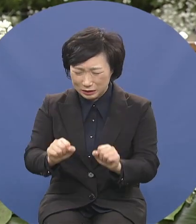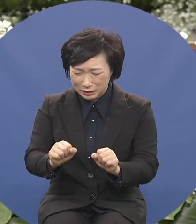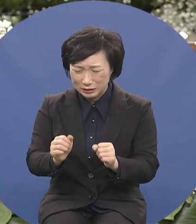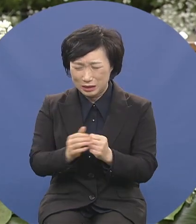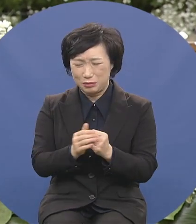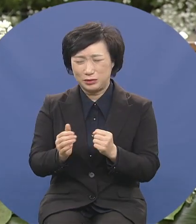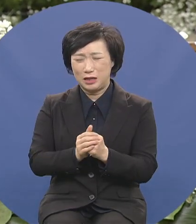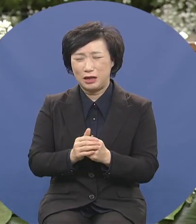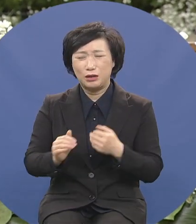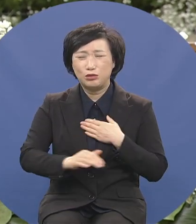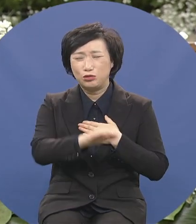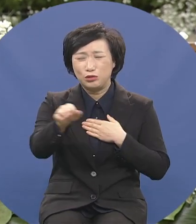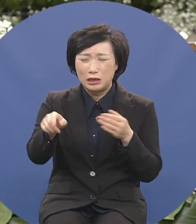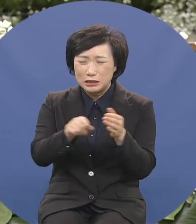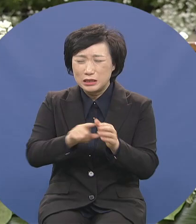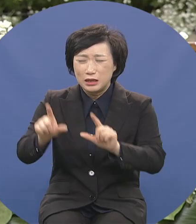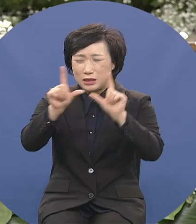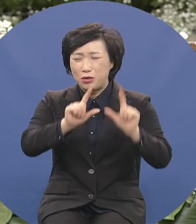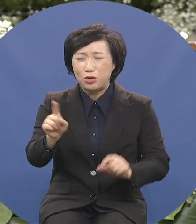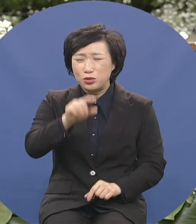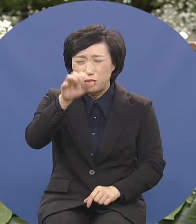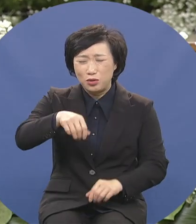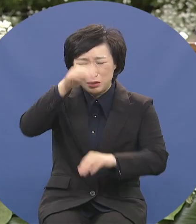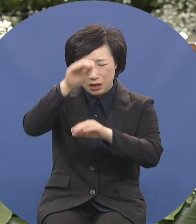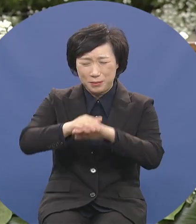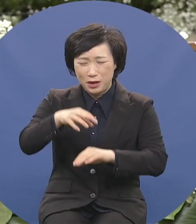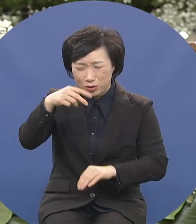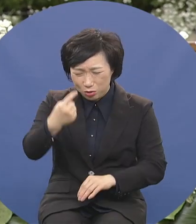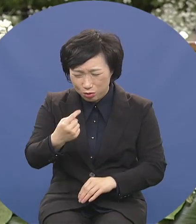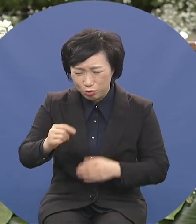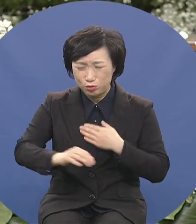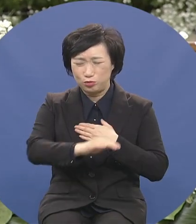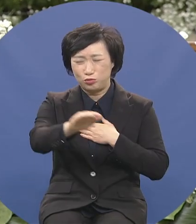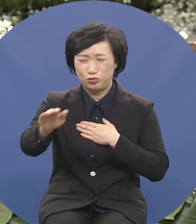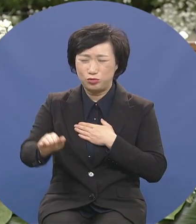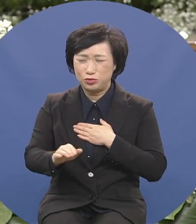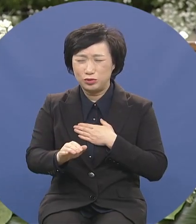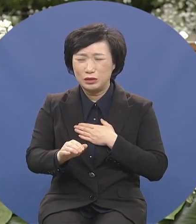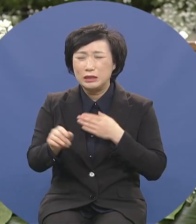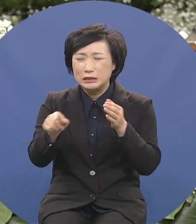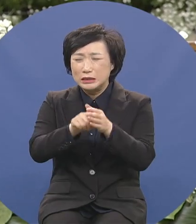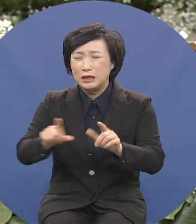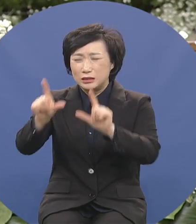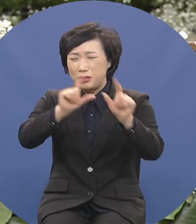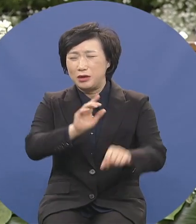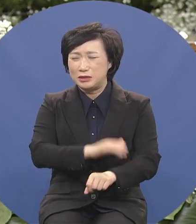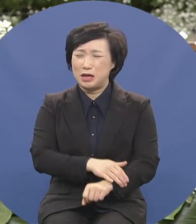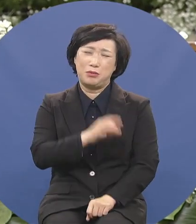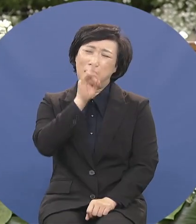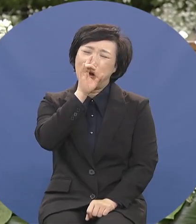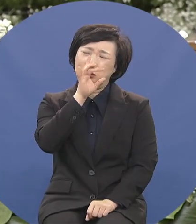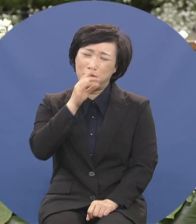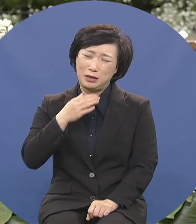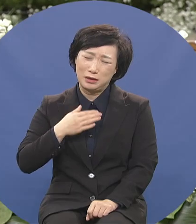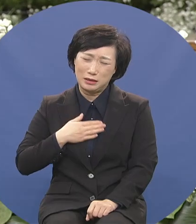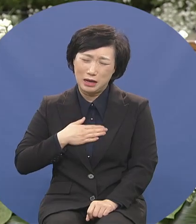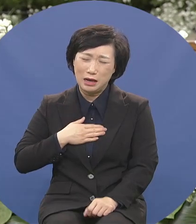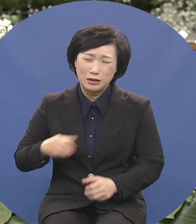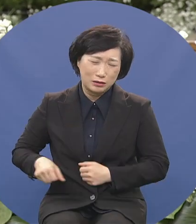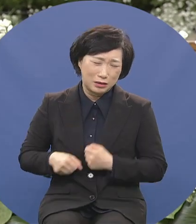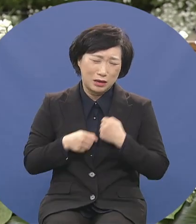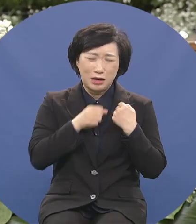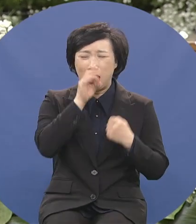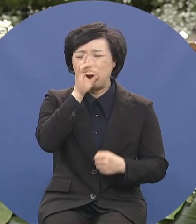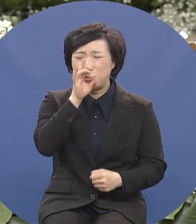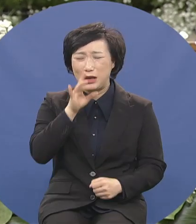때문에 우리 신앙생활은 어디서 해도 우리는 신앙생활이 잘못될 수도 없고 나태할 수도